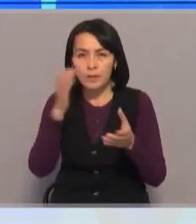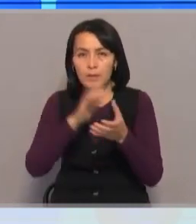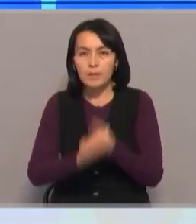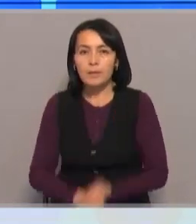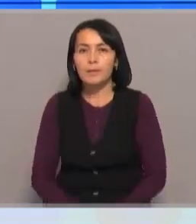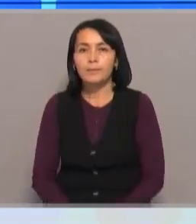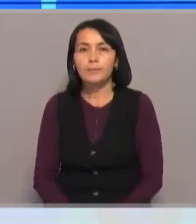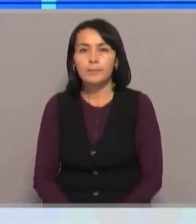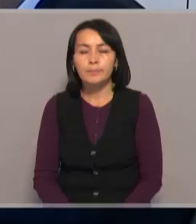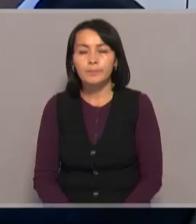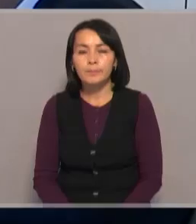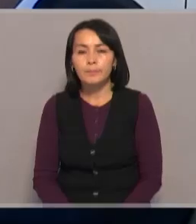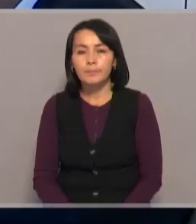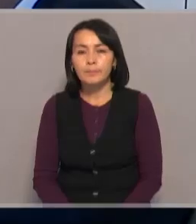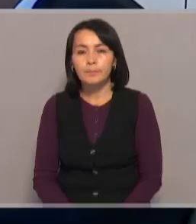таныстырылды.